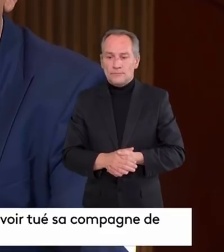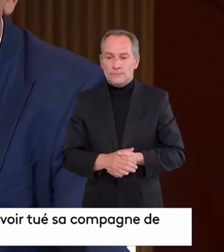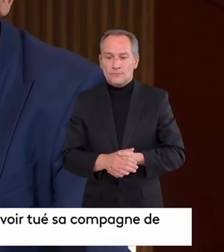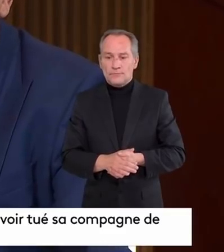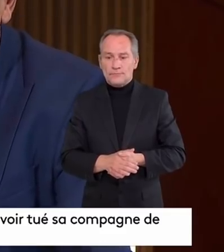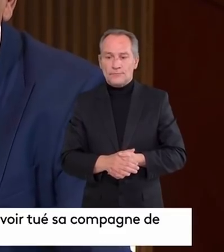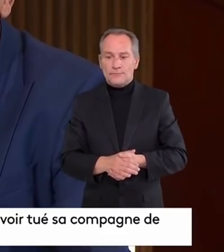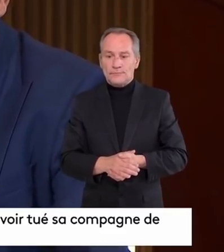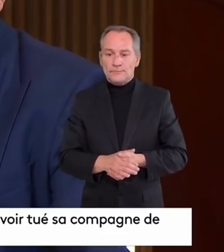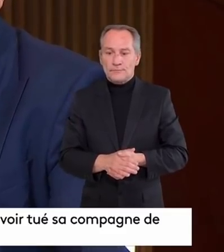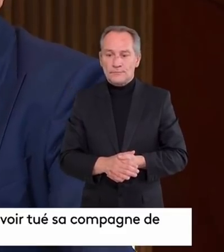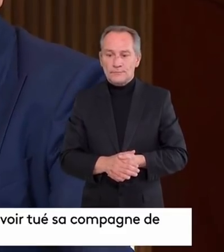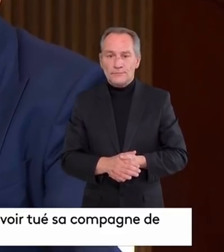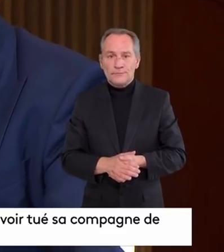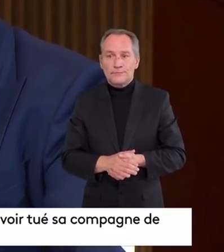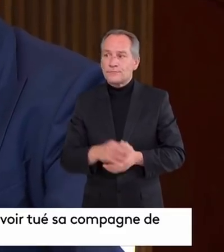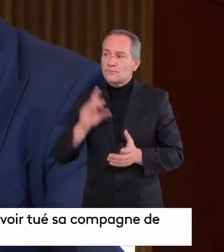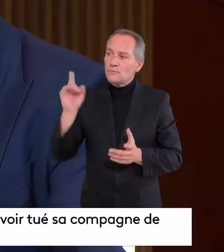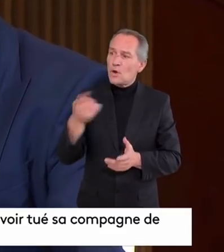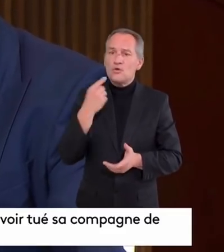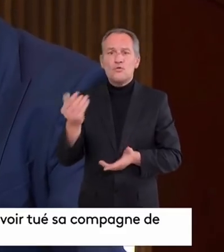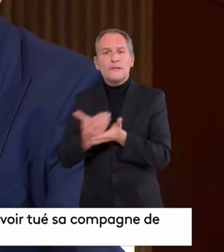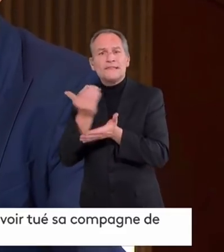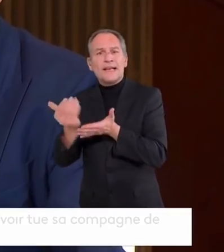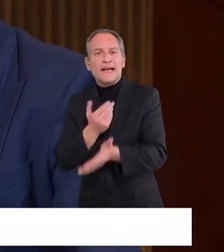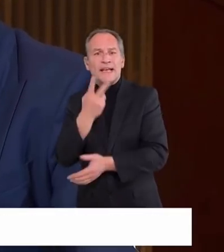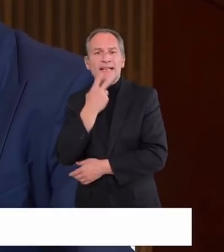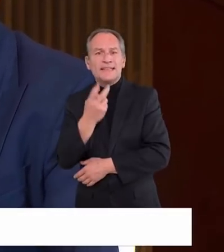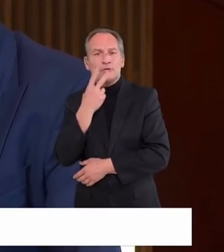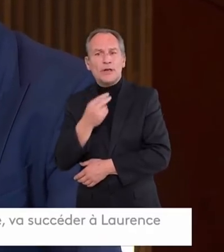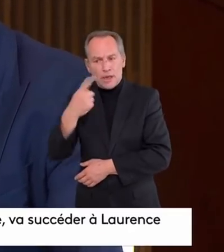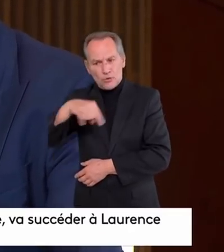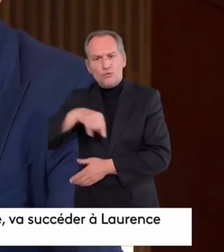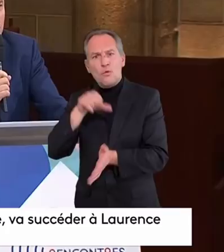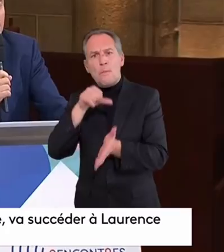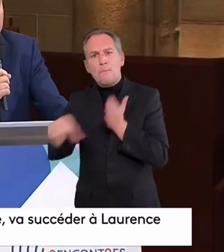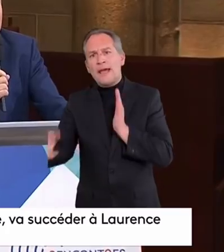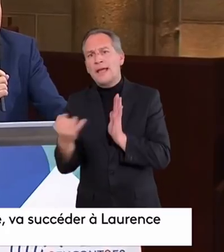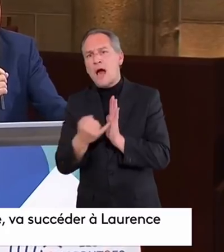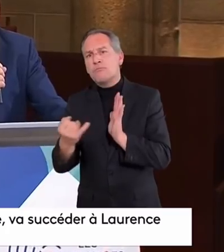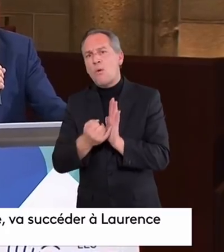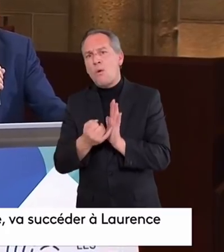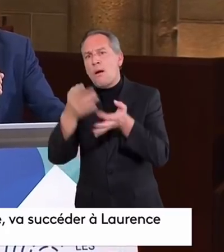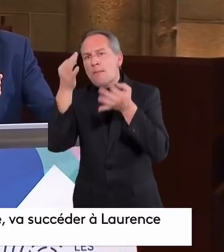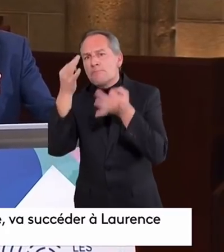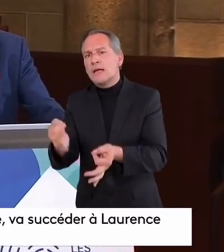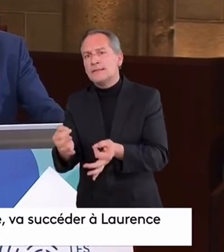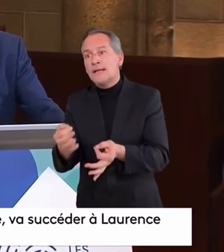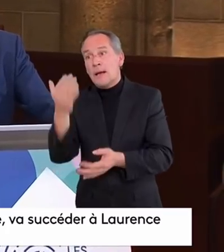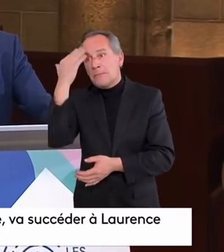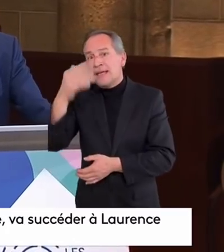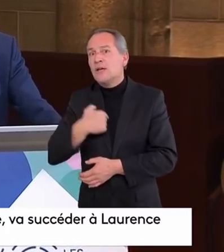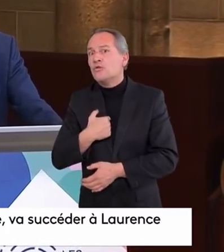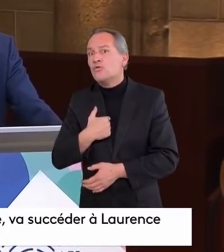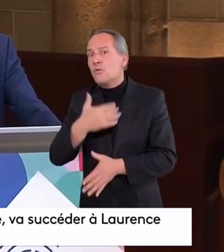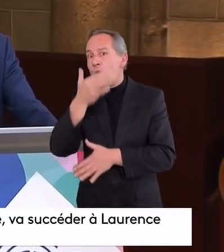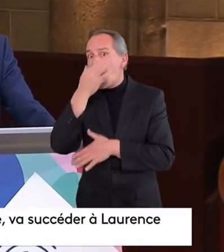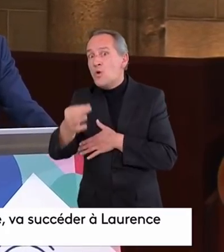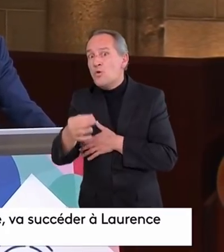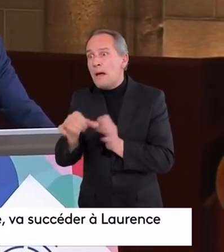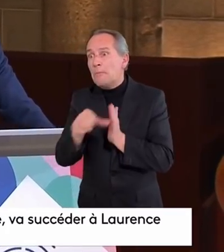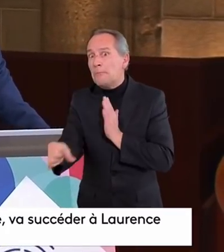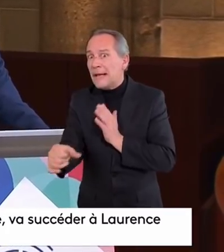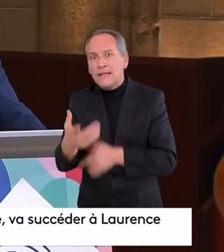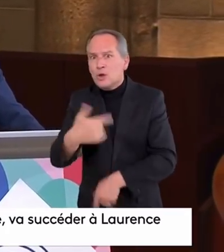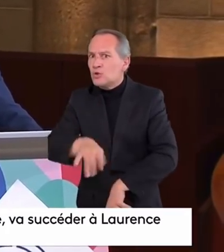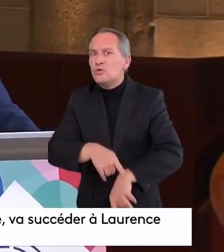autres, comme on dit, les salariés, les citoyens, on les paye nos impôts, hein, et rubis sur ongles. Hein. Et si on rate une échéance, crac, on est rattrapé par la patrouille. Pas